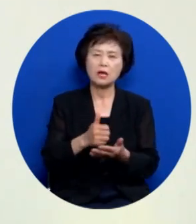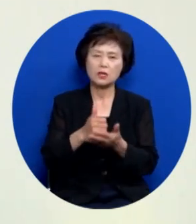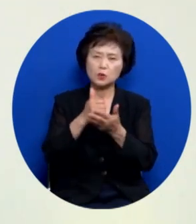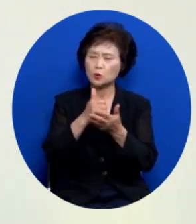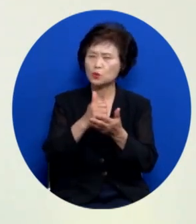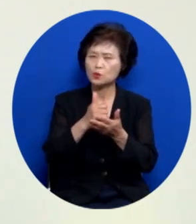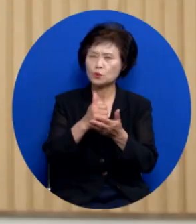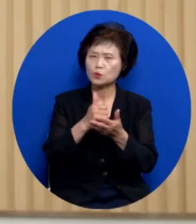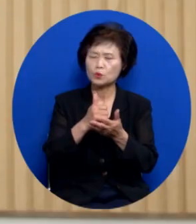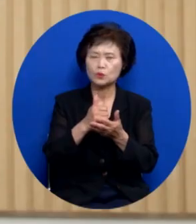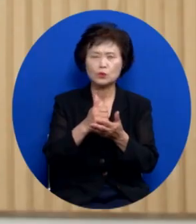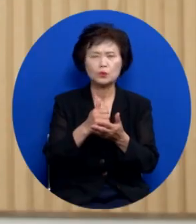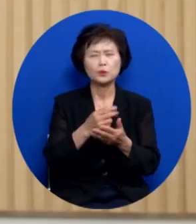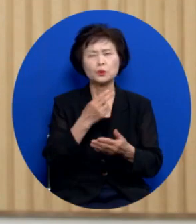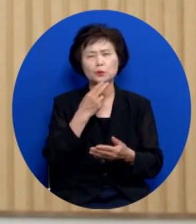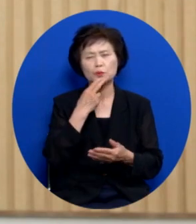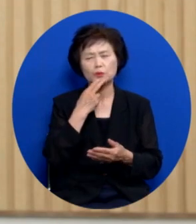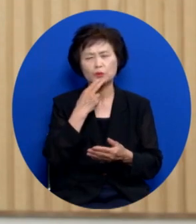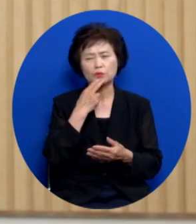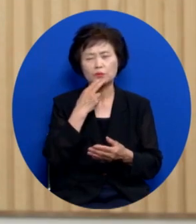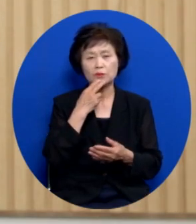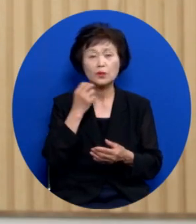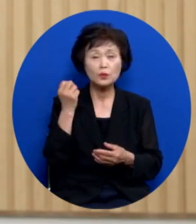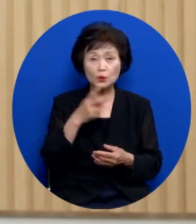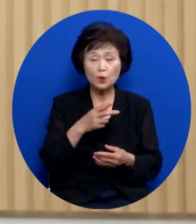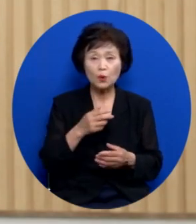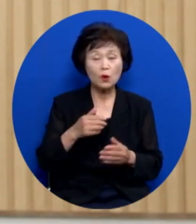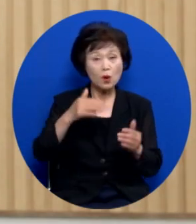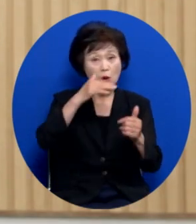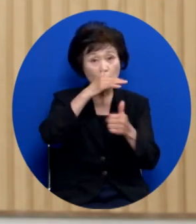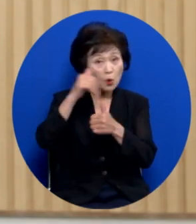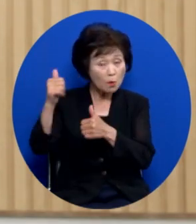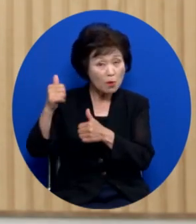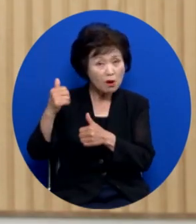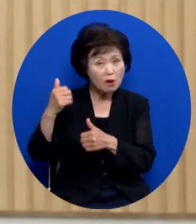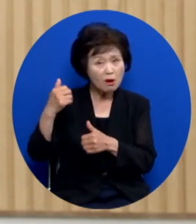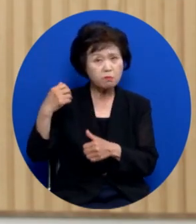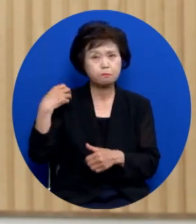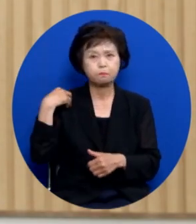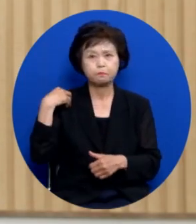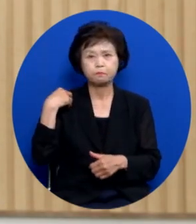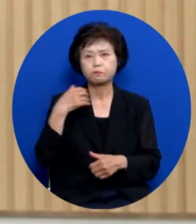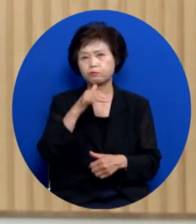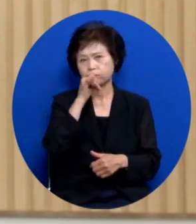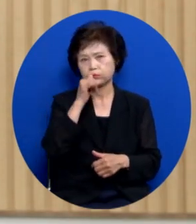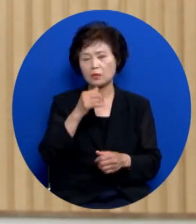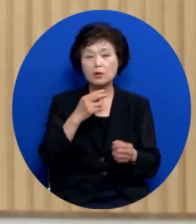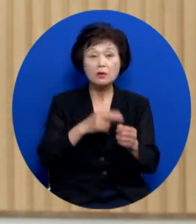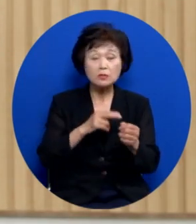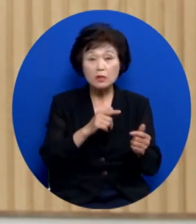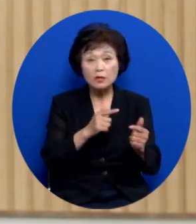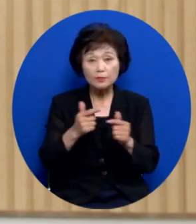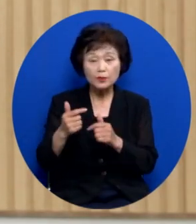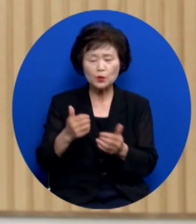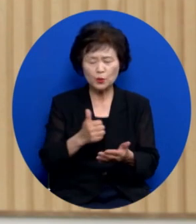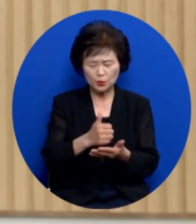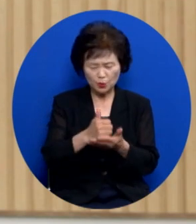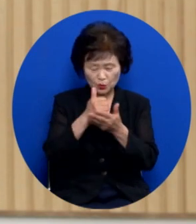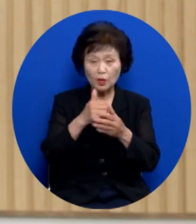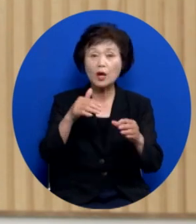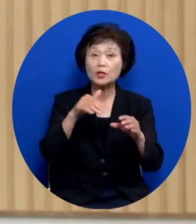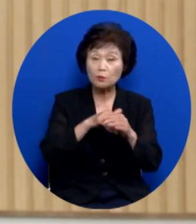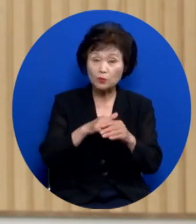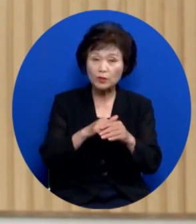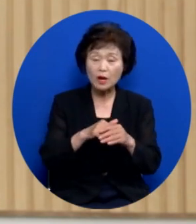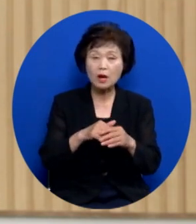여지가 없습니다. 셋째는 소명의식을 말하지 않을 수 없습니다. 선생님들을 존중하는 문화, 교권